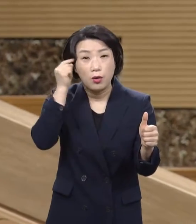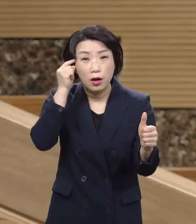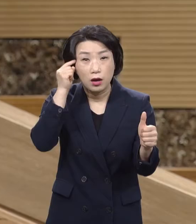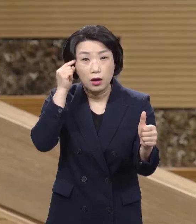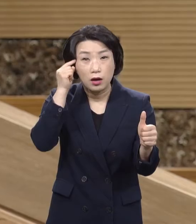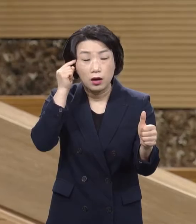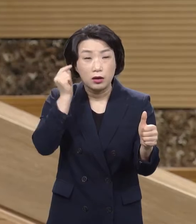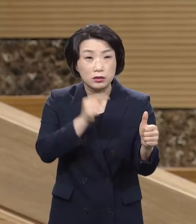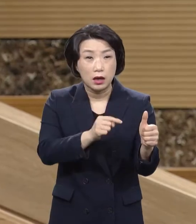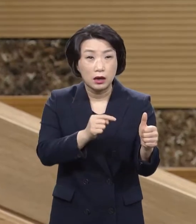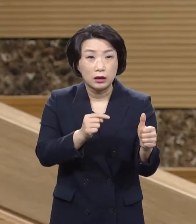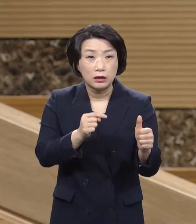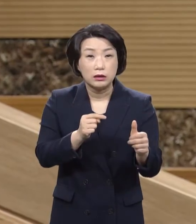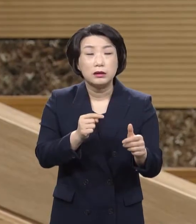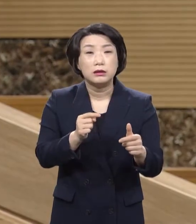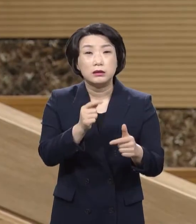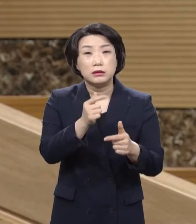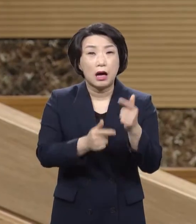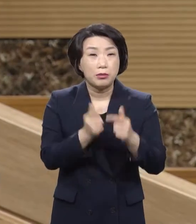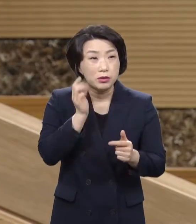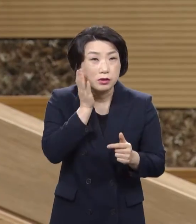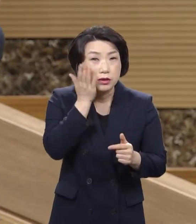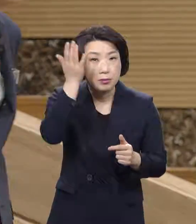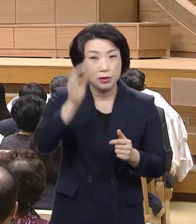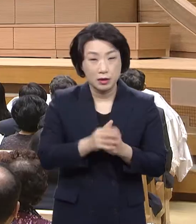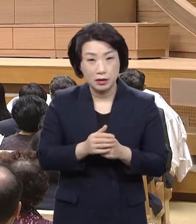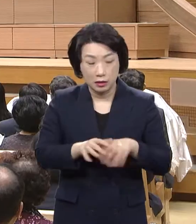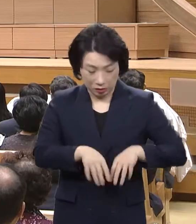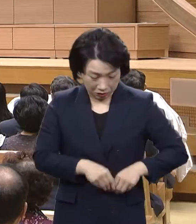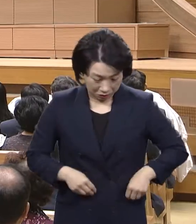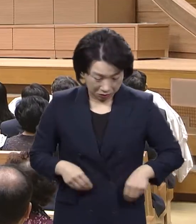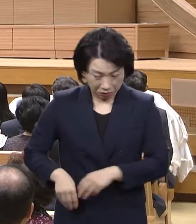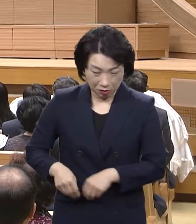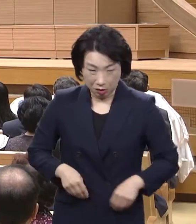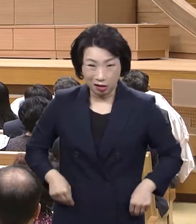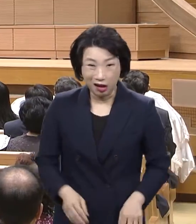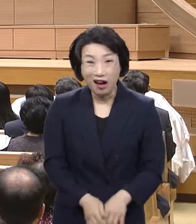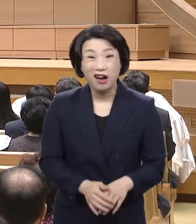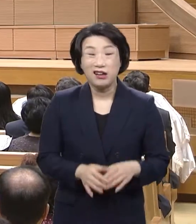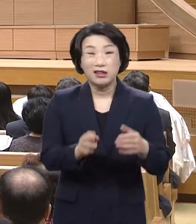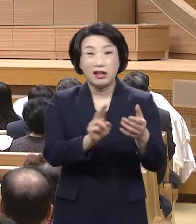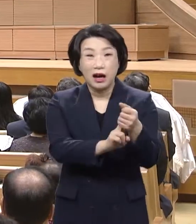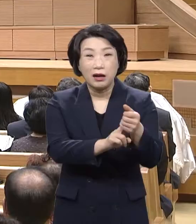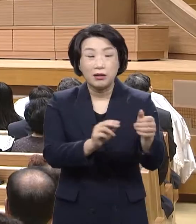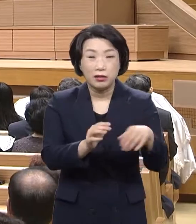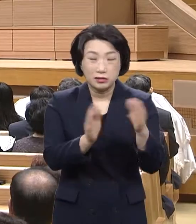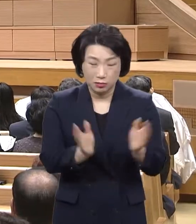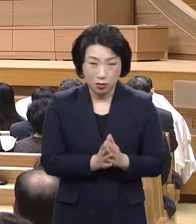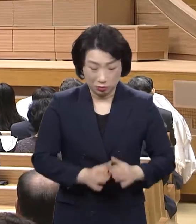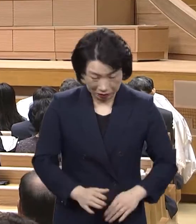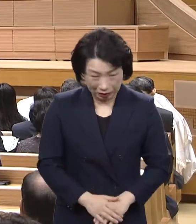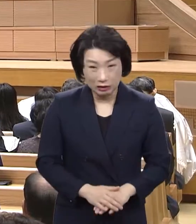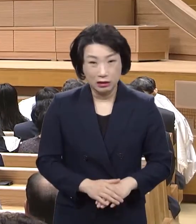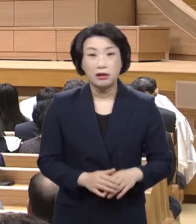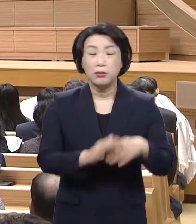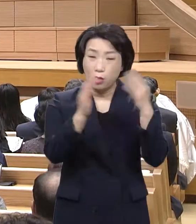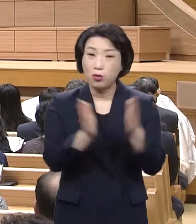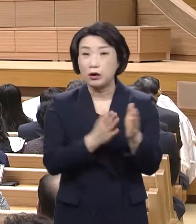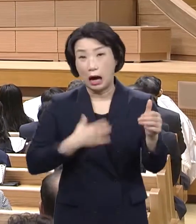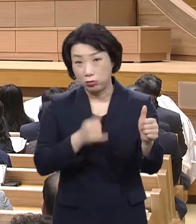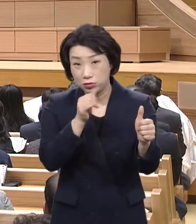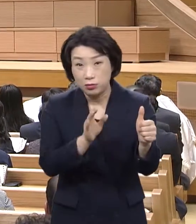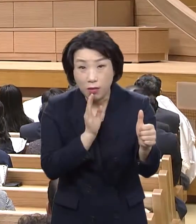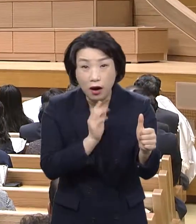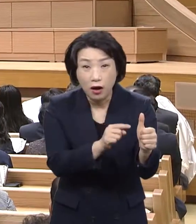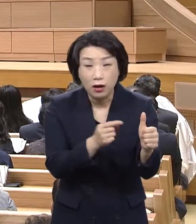때문에 나뭇잎을 엮어서 네가 정말로 가여운 것도 내가 다 안다 이 말이오.